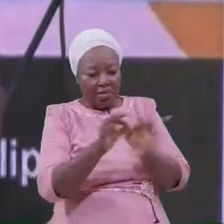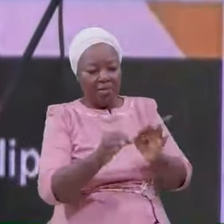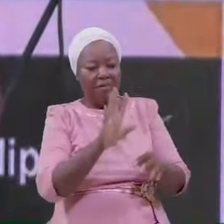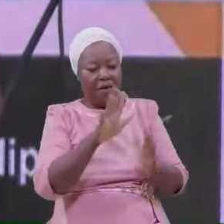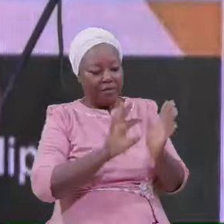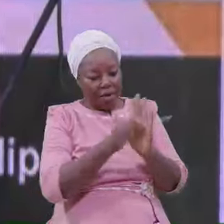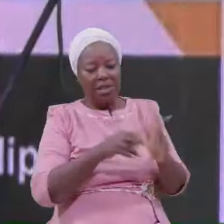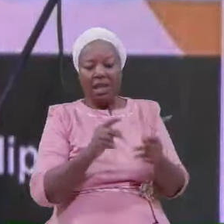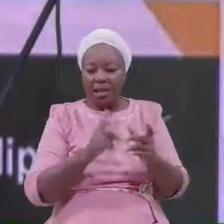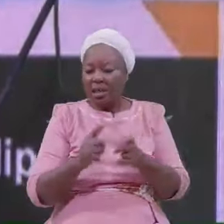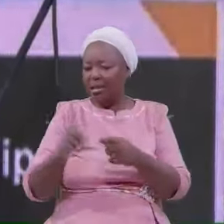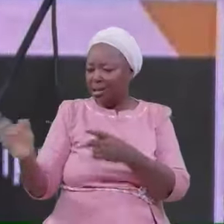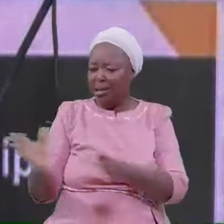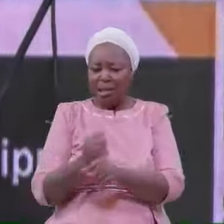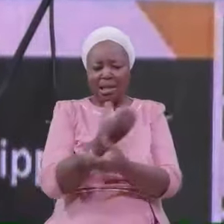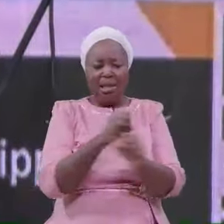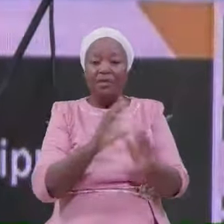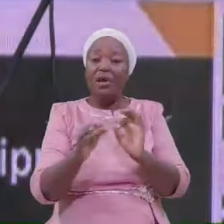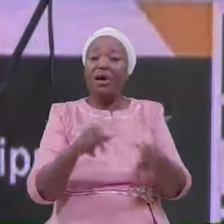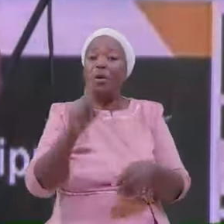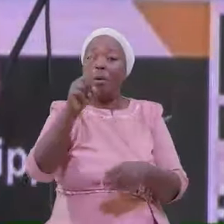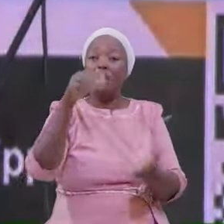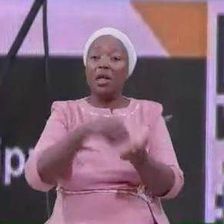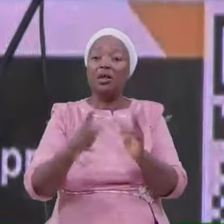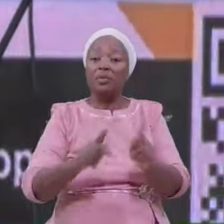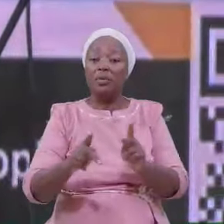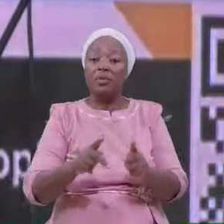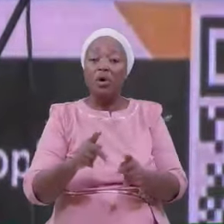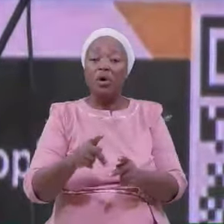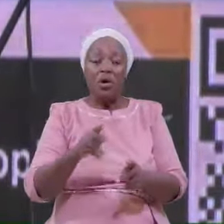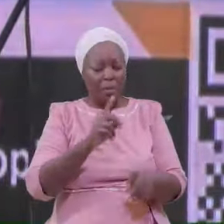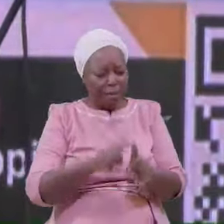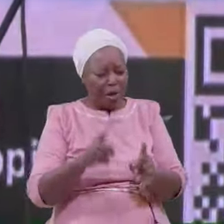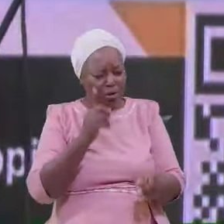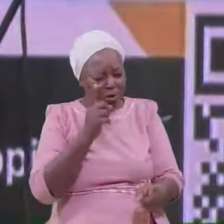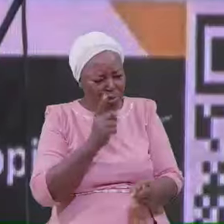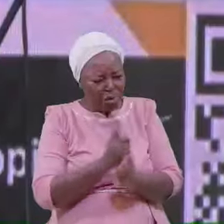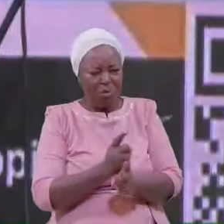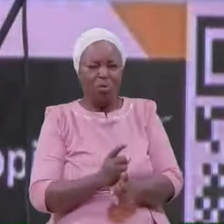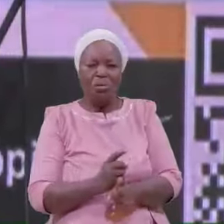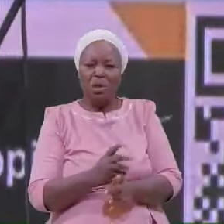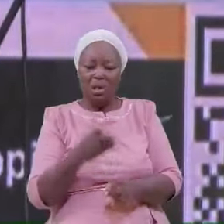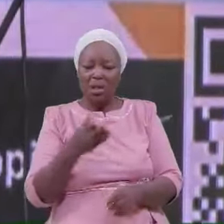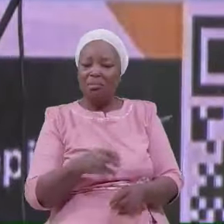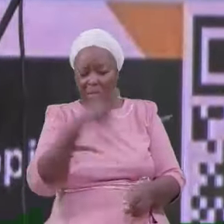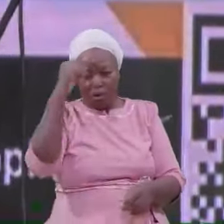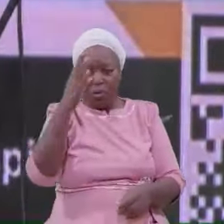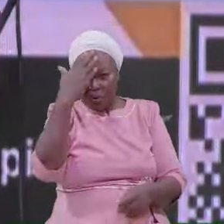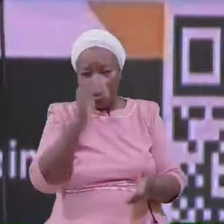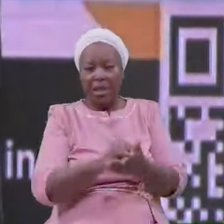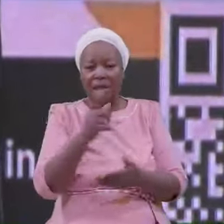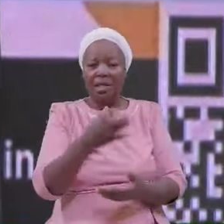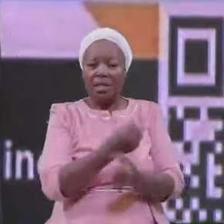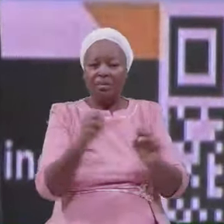are 1,000 people, when will he finish? But there's salvation for all that